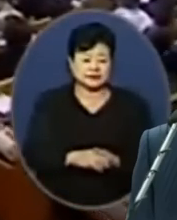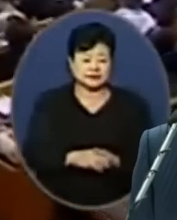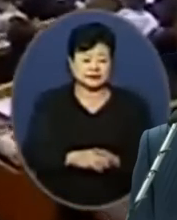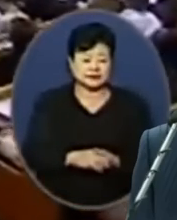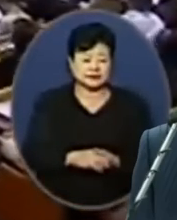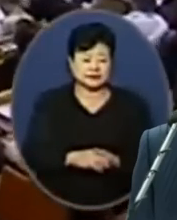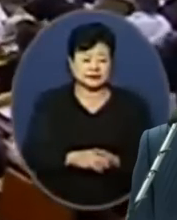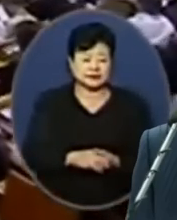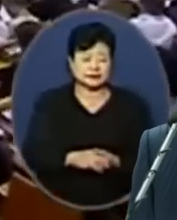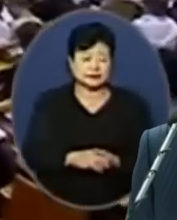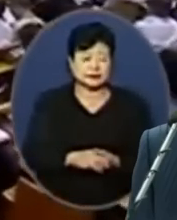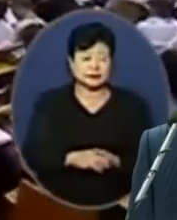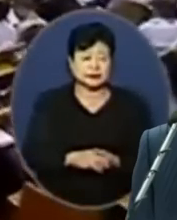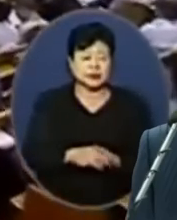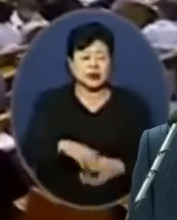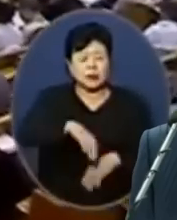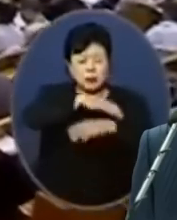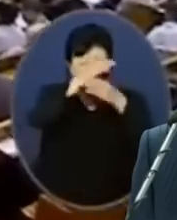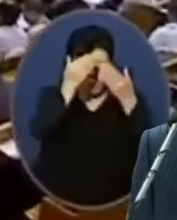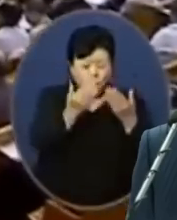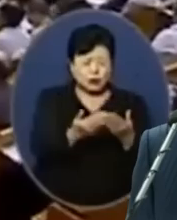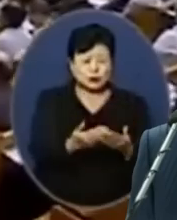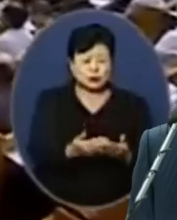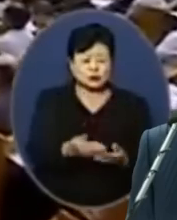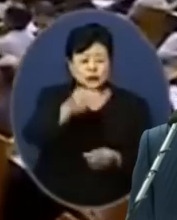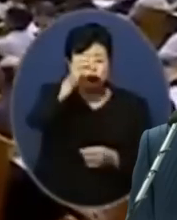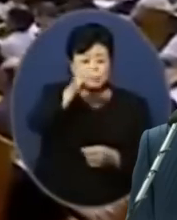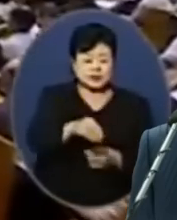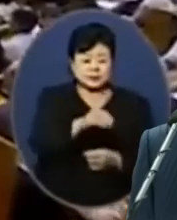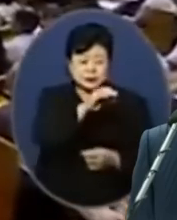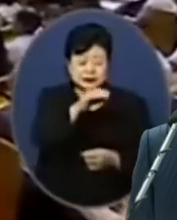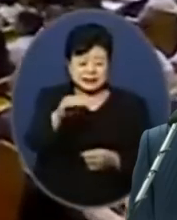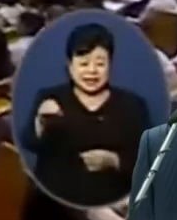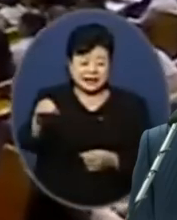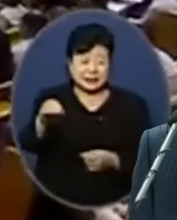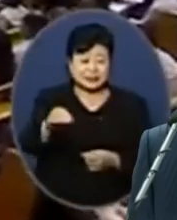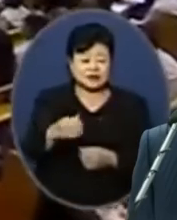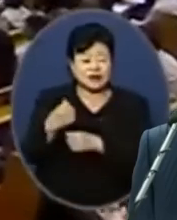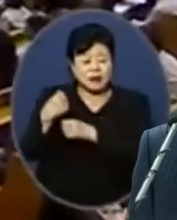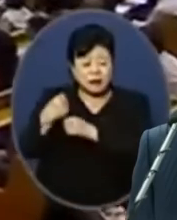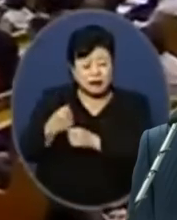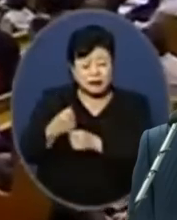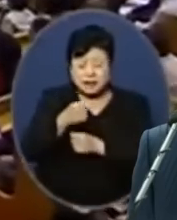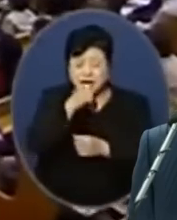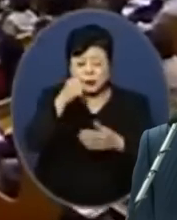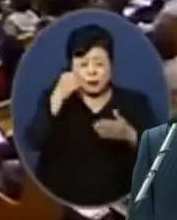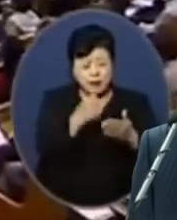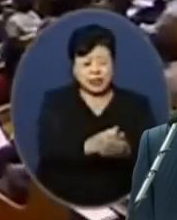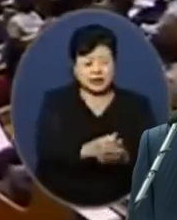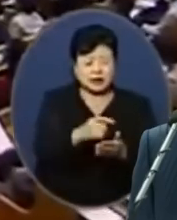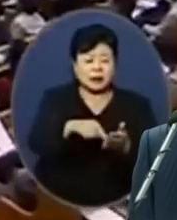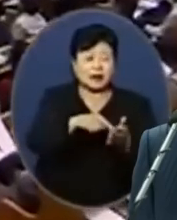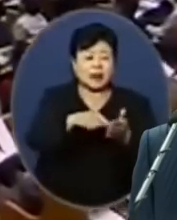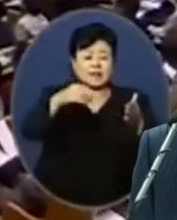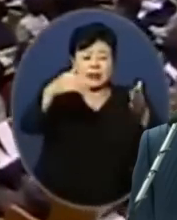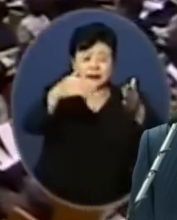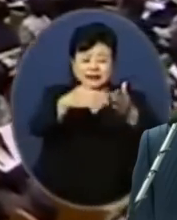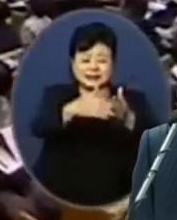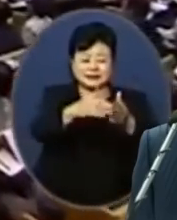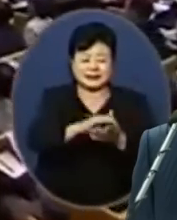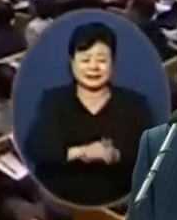하나에서 열까지 남김없이 십자에서 걸머지고 못 박혀 청산해버리고 말한